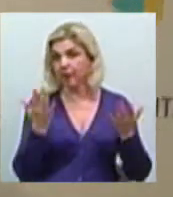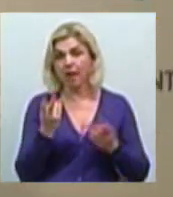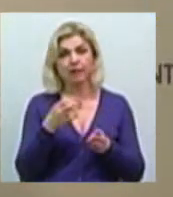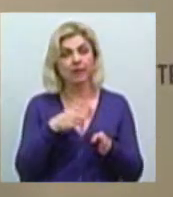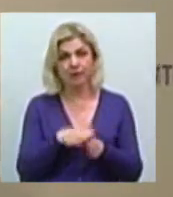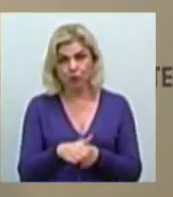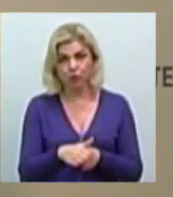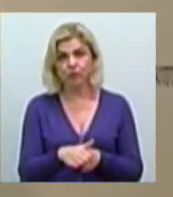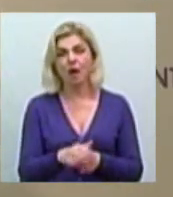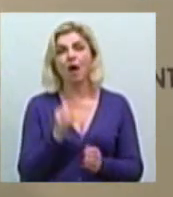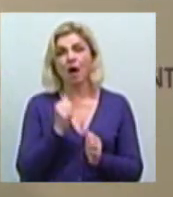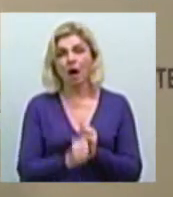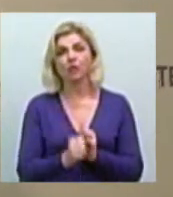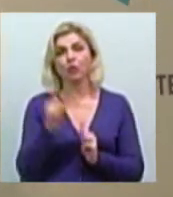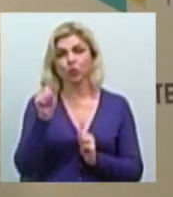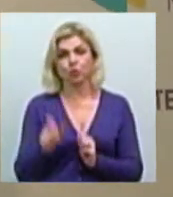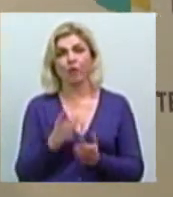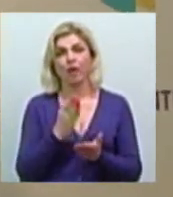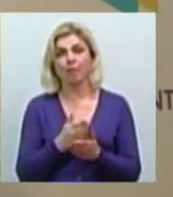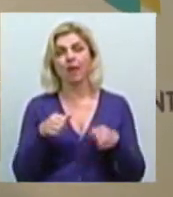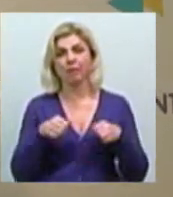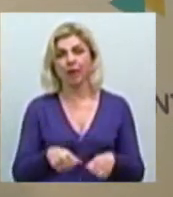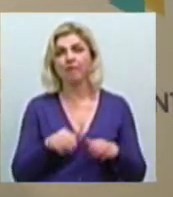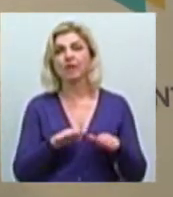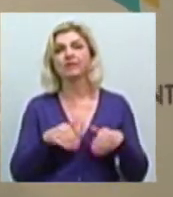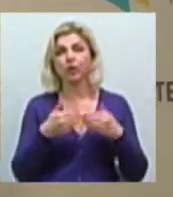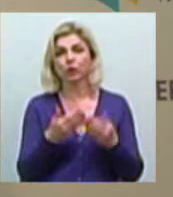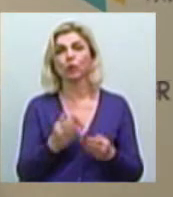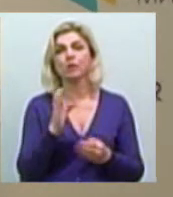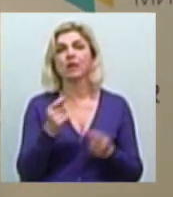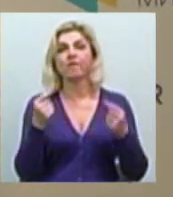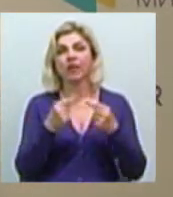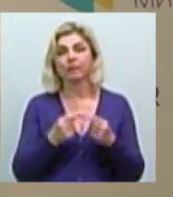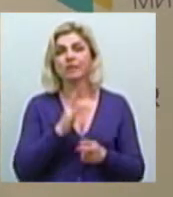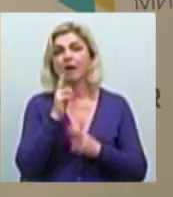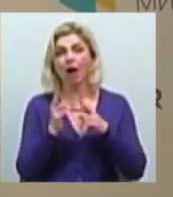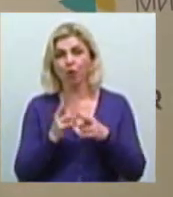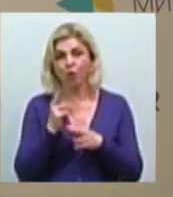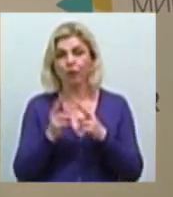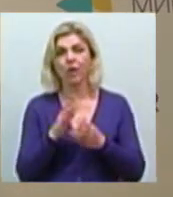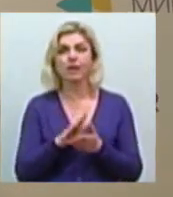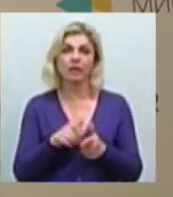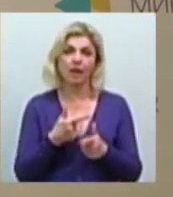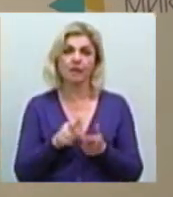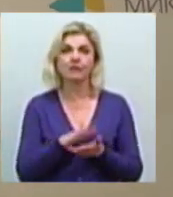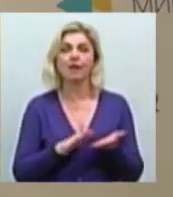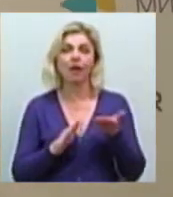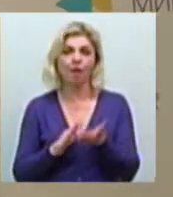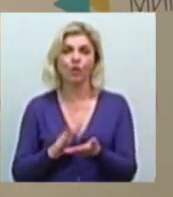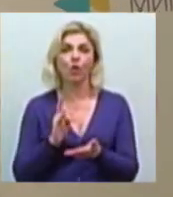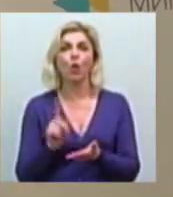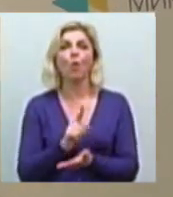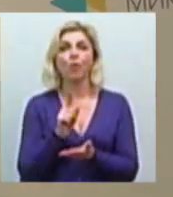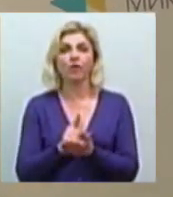здійснюється, кожна особа має право звернутися із відповідною скаргою чи заявою до